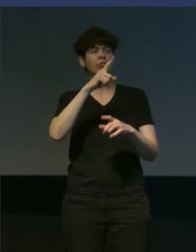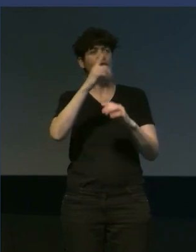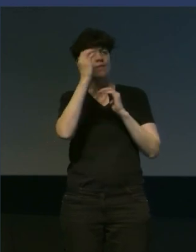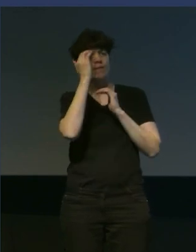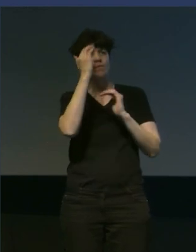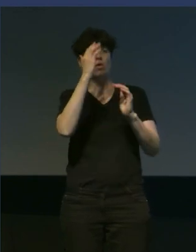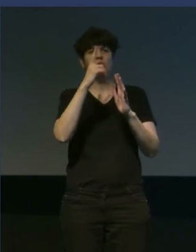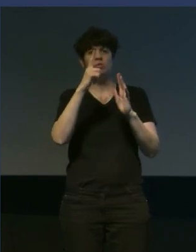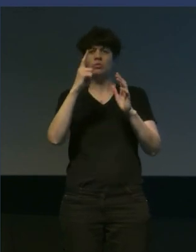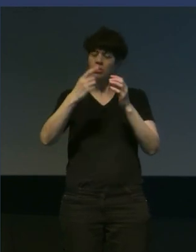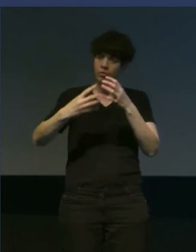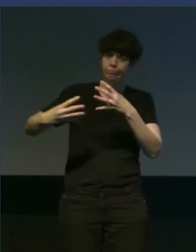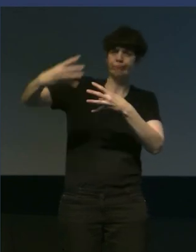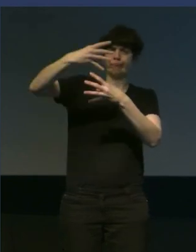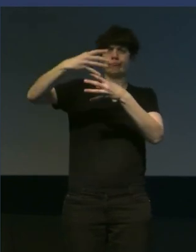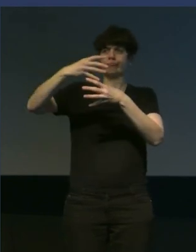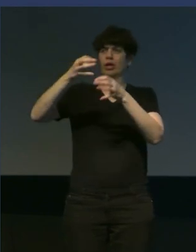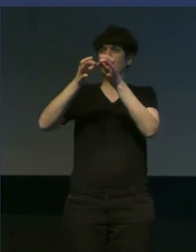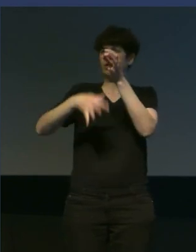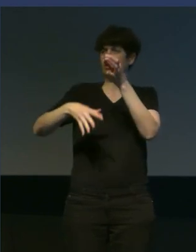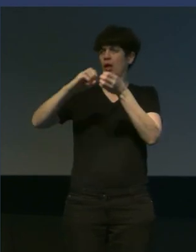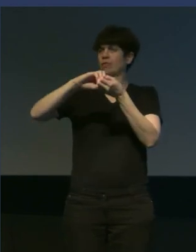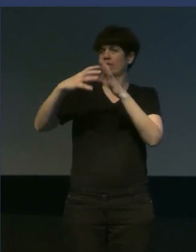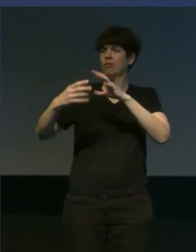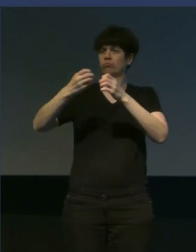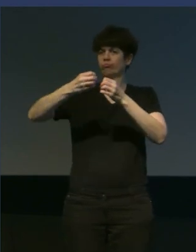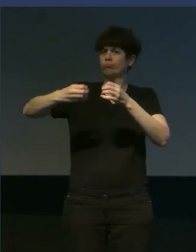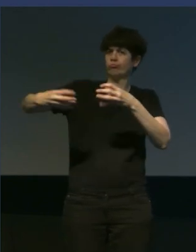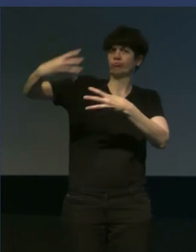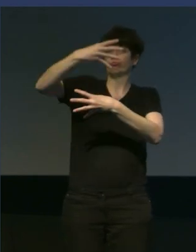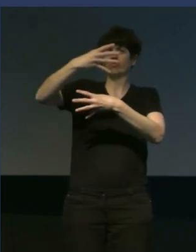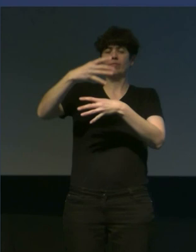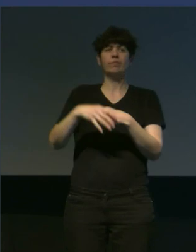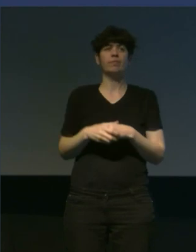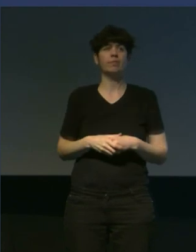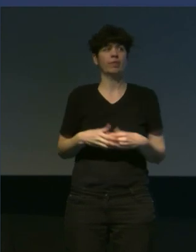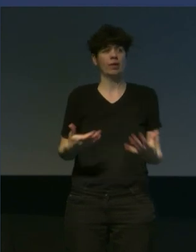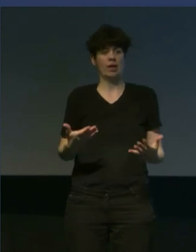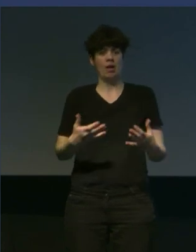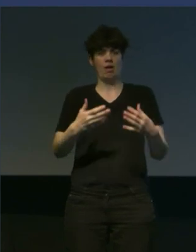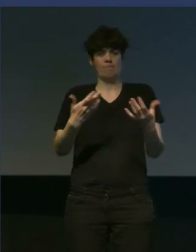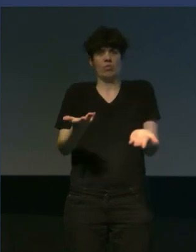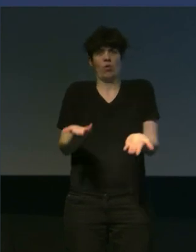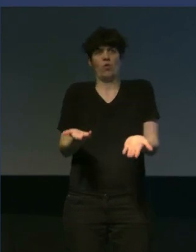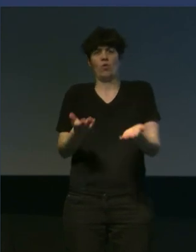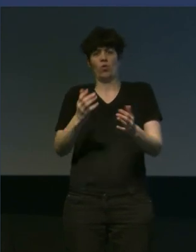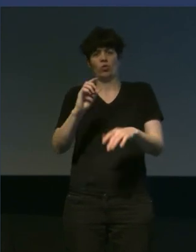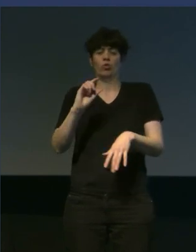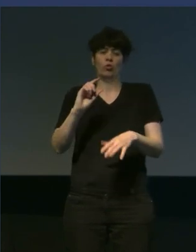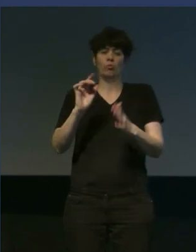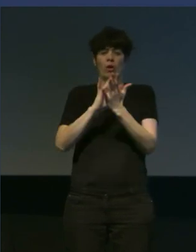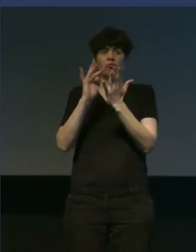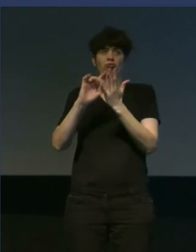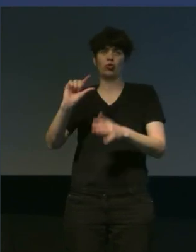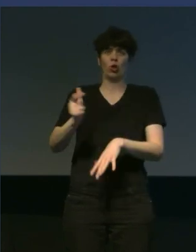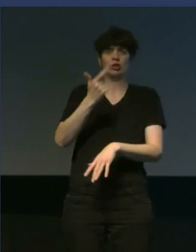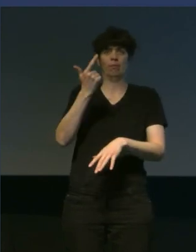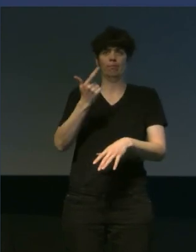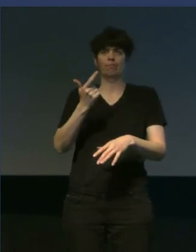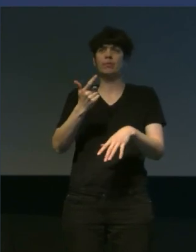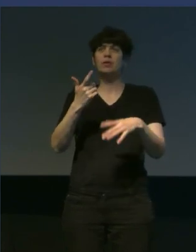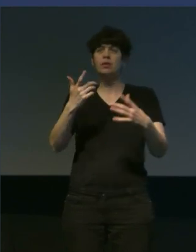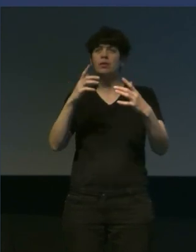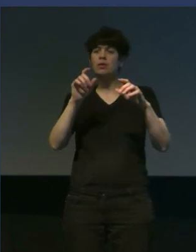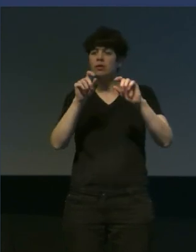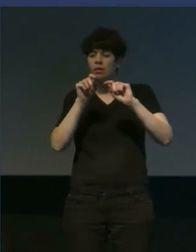et arrivé dans les premiers résultats de recherche. À l'heure actuelle, les climato-sceptiques arrivent en deuxième page de recherche. C'est-à-dire que personne ne va cliquer